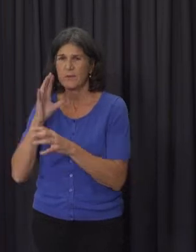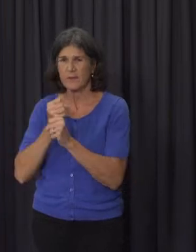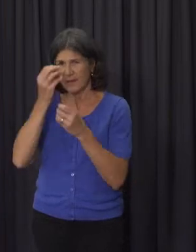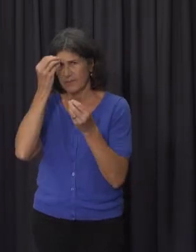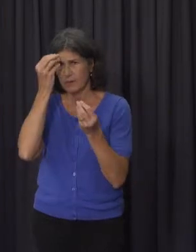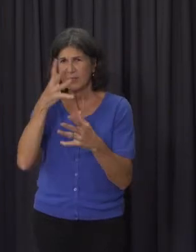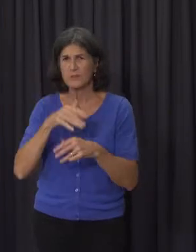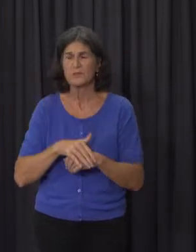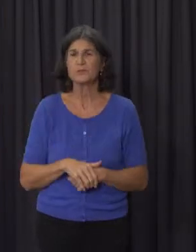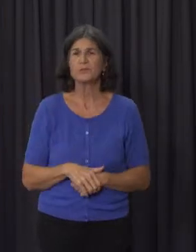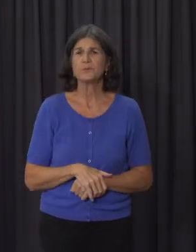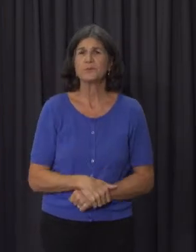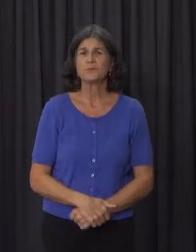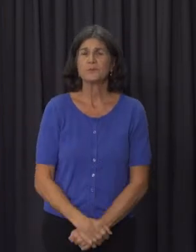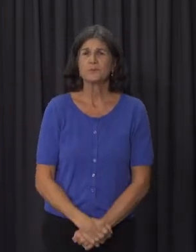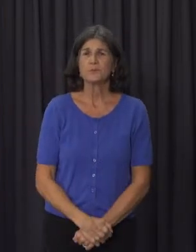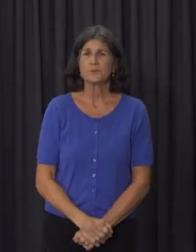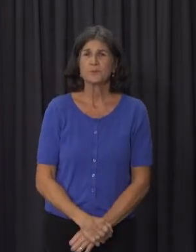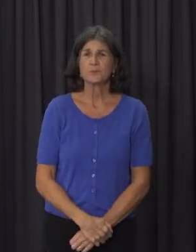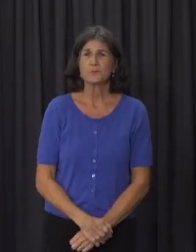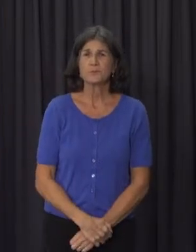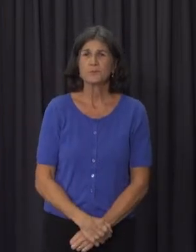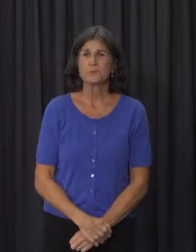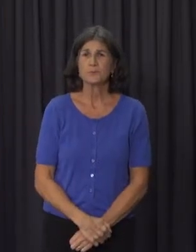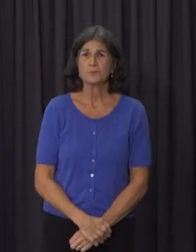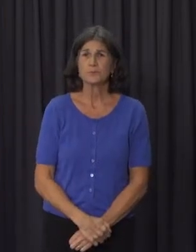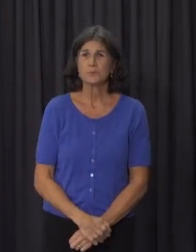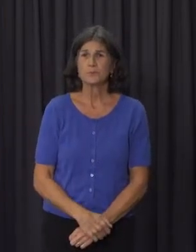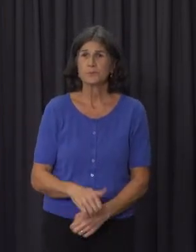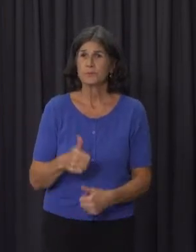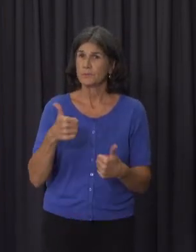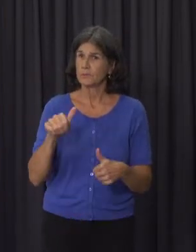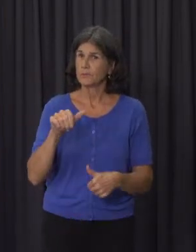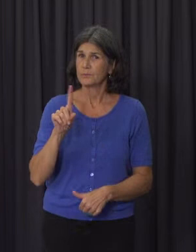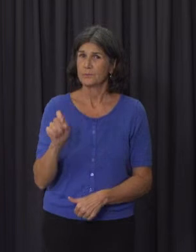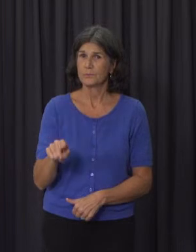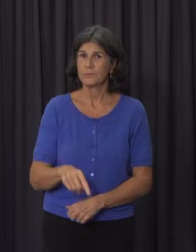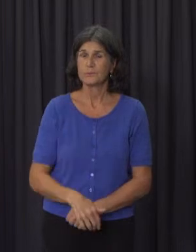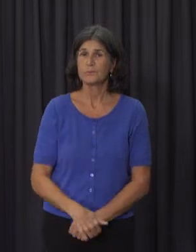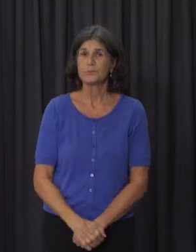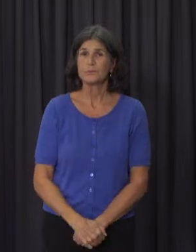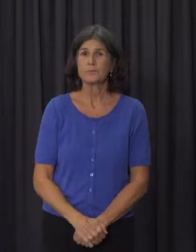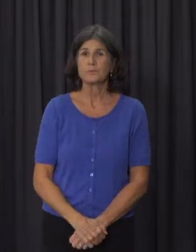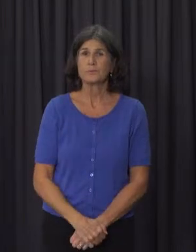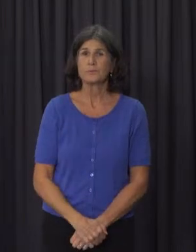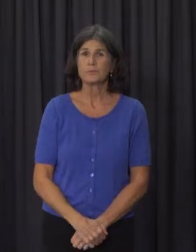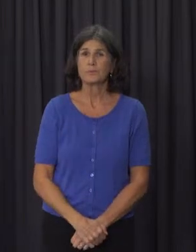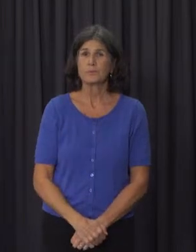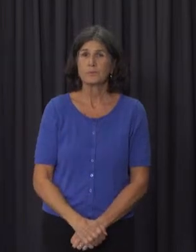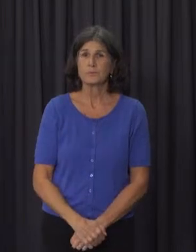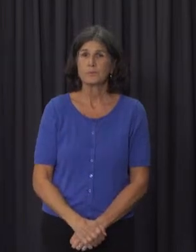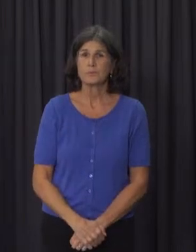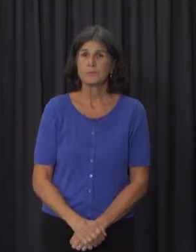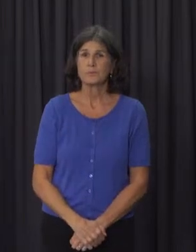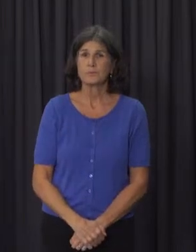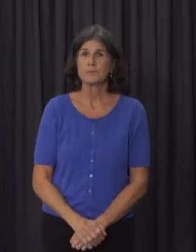Thank you. Did you have a follow-up? Yeah, I just wanted to have one question in French for